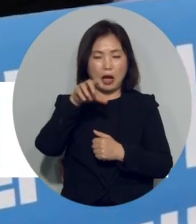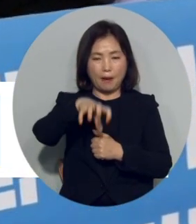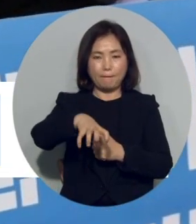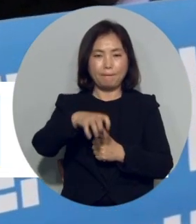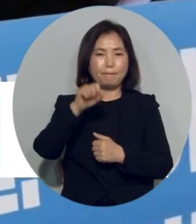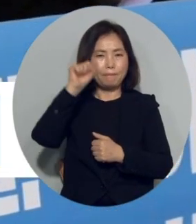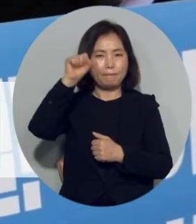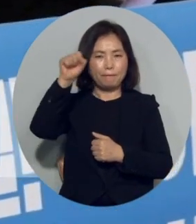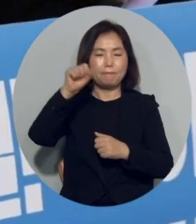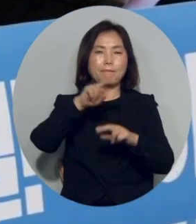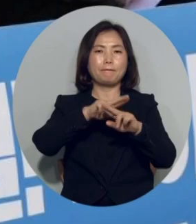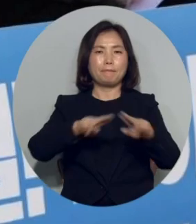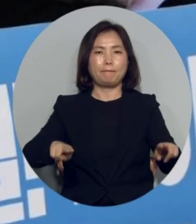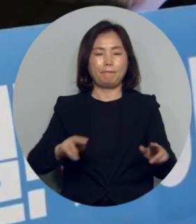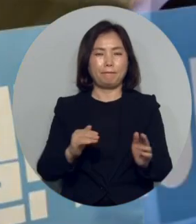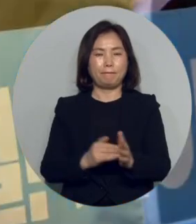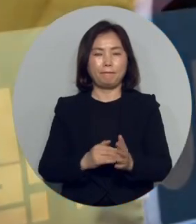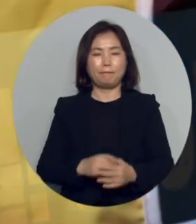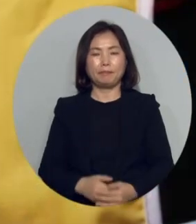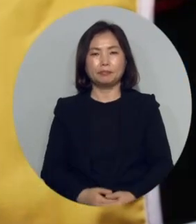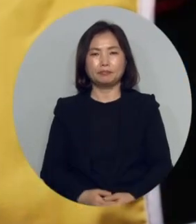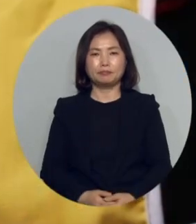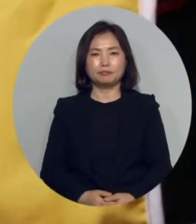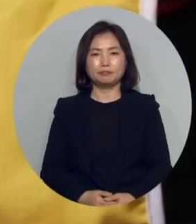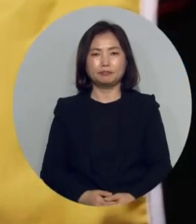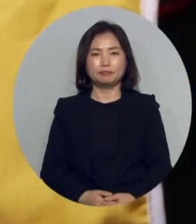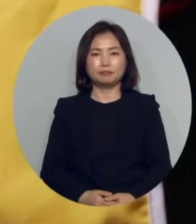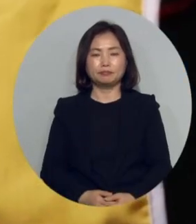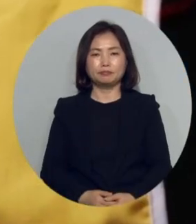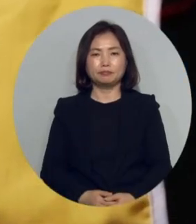이어오던 농성을 해제 한다 고 밝혔습니다